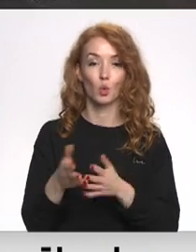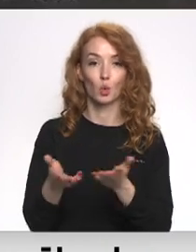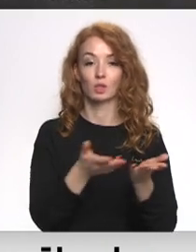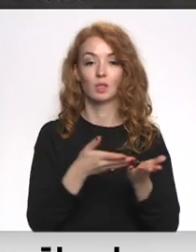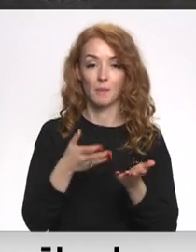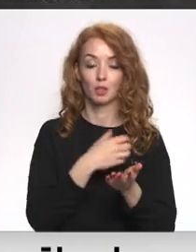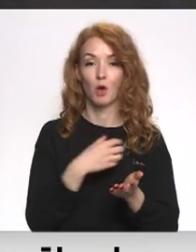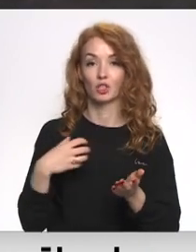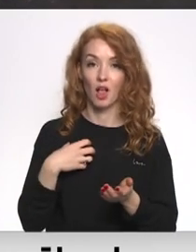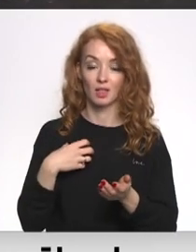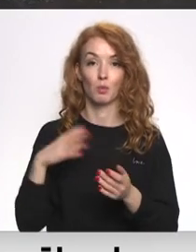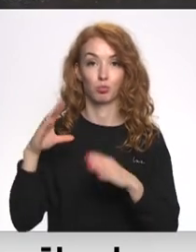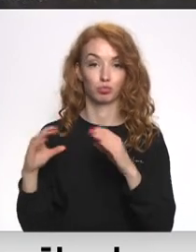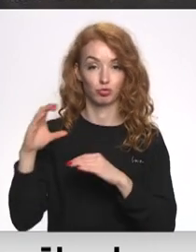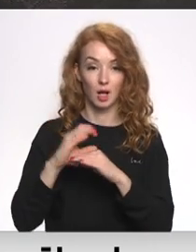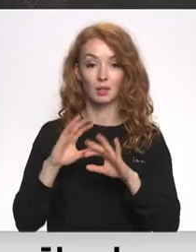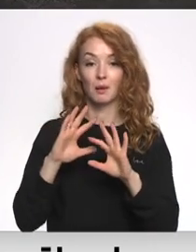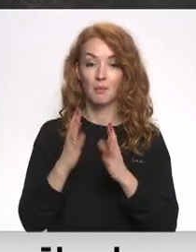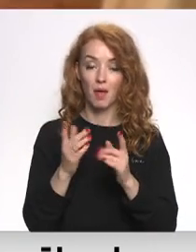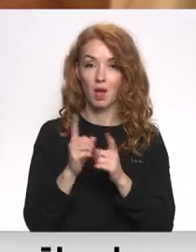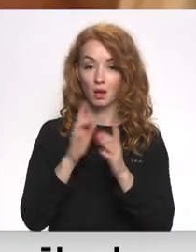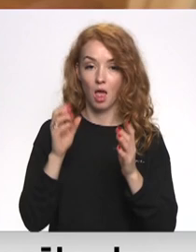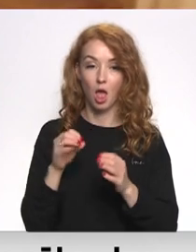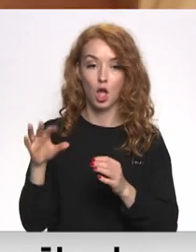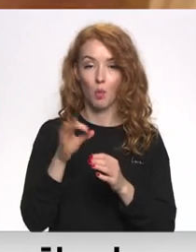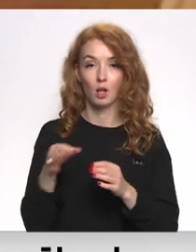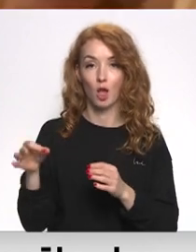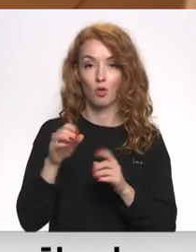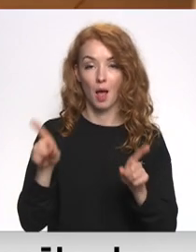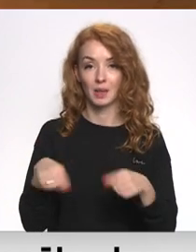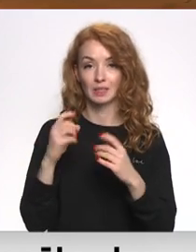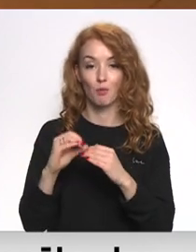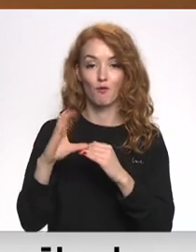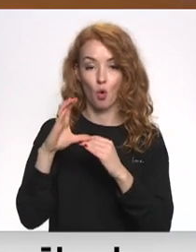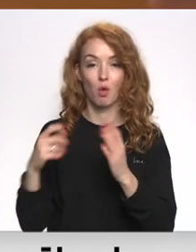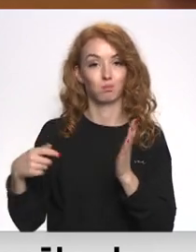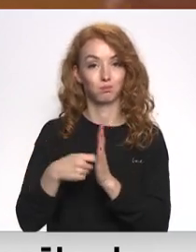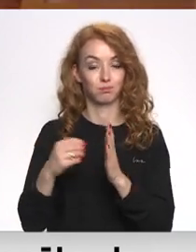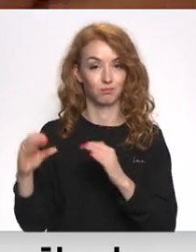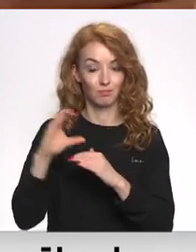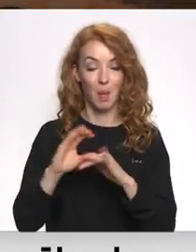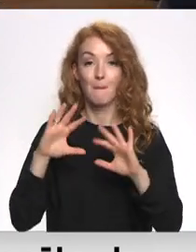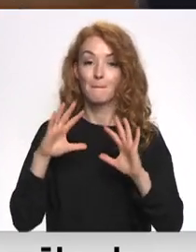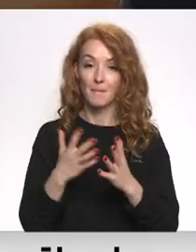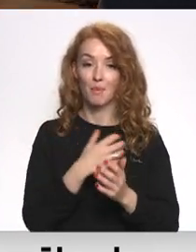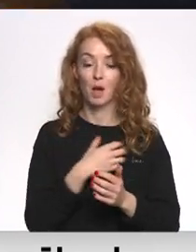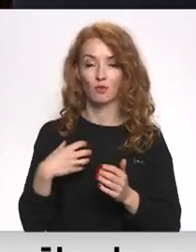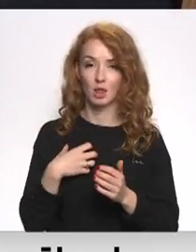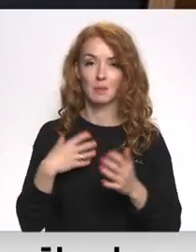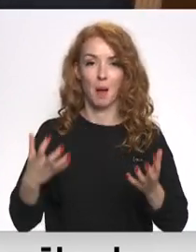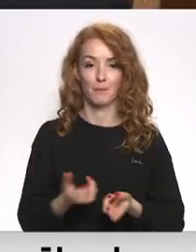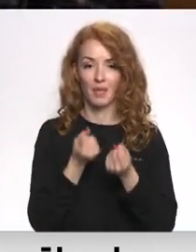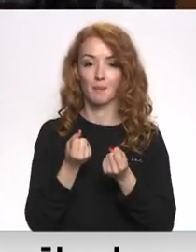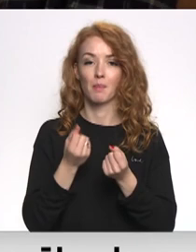novada pašvaldība. Pagaidām gan liels atspēks ir Eiropas reģionālā attīstības fonda finansējums, bet vietvairē ir apņēmības pilna